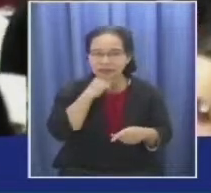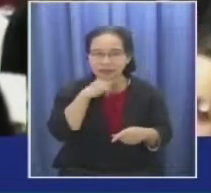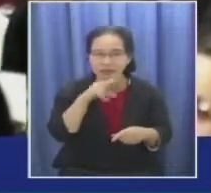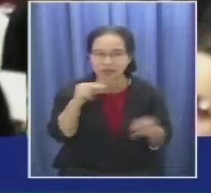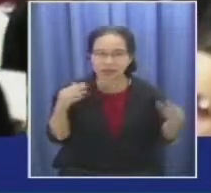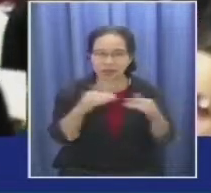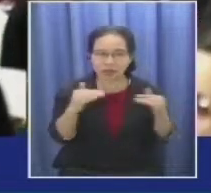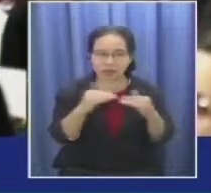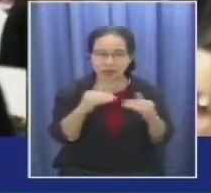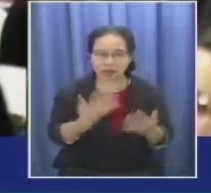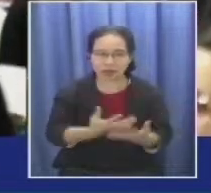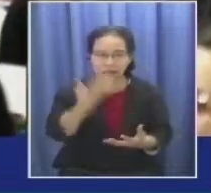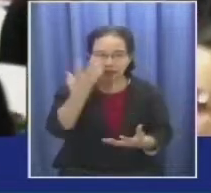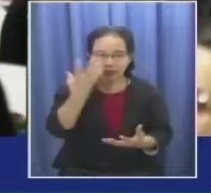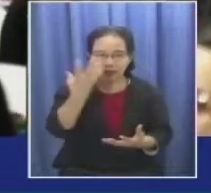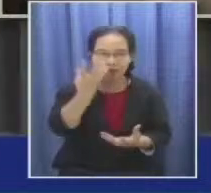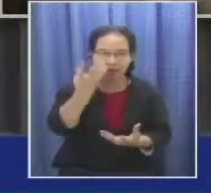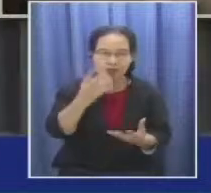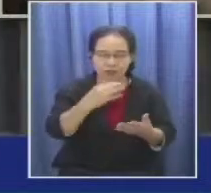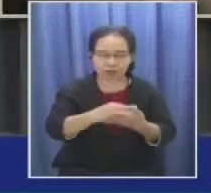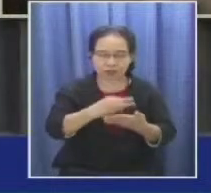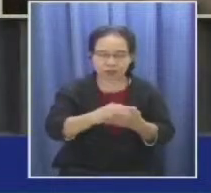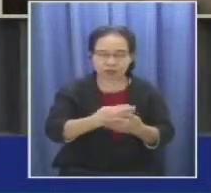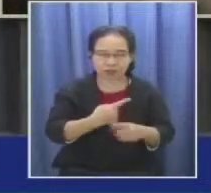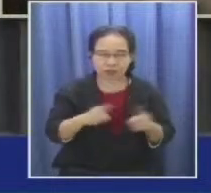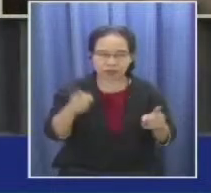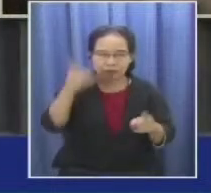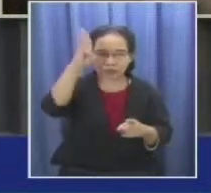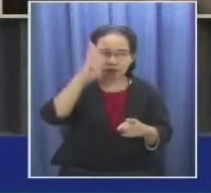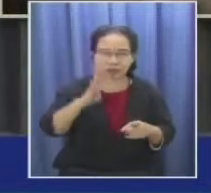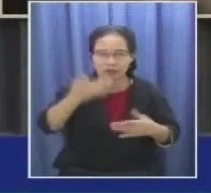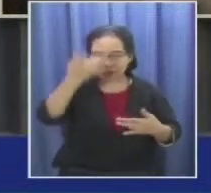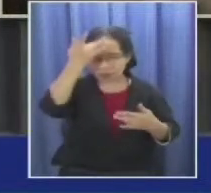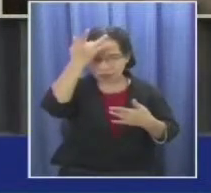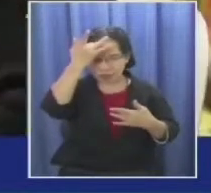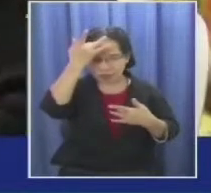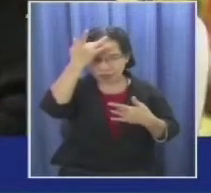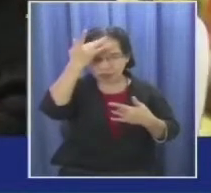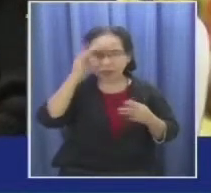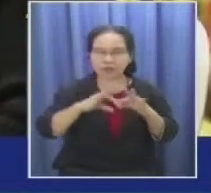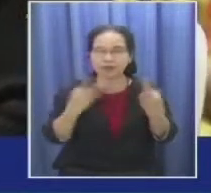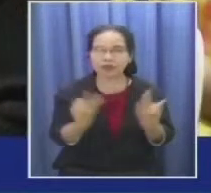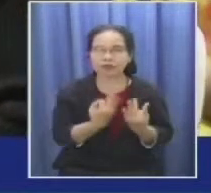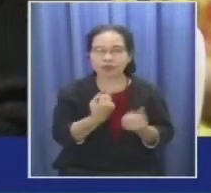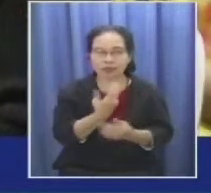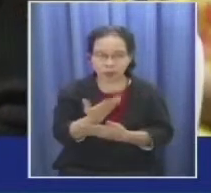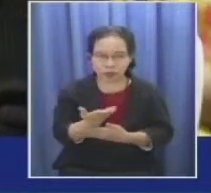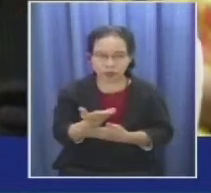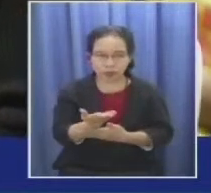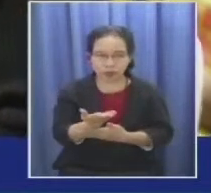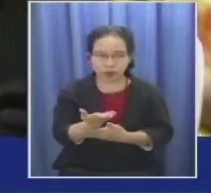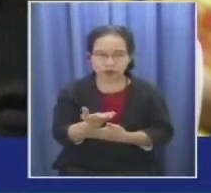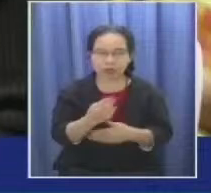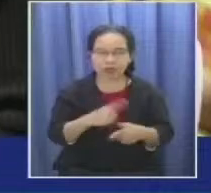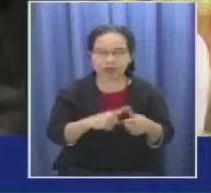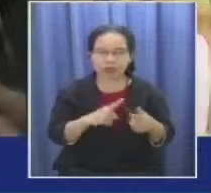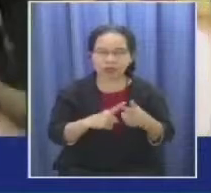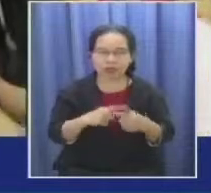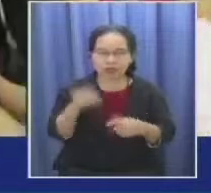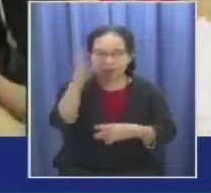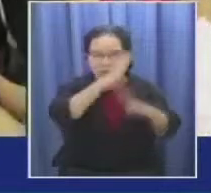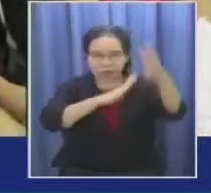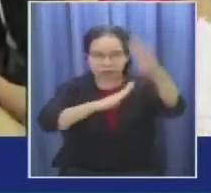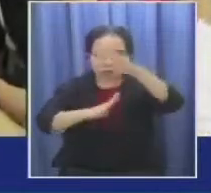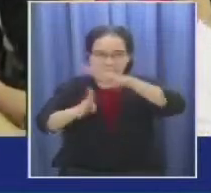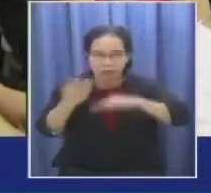kɛse ma na sɛ pɛsɛ Nyankopɔn tie wo na sɛ Nyankopɔn tie wo mpae ba ka biara ni wiase a wobɛtumi di